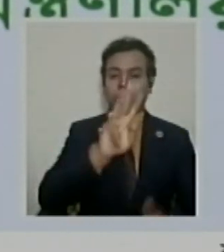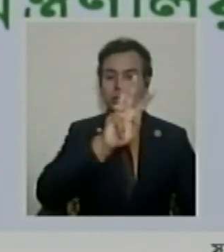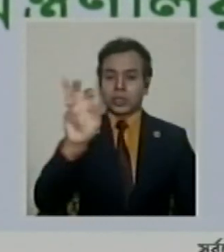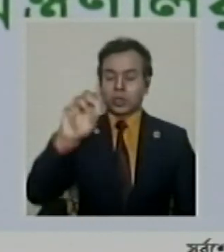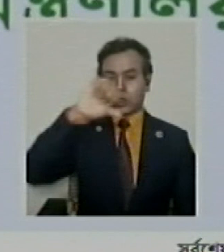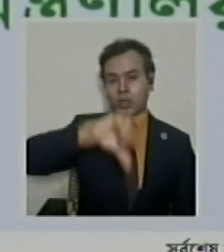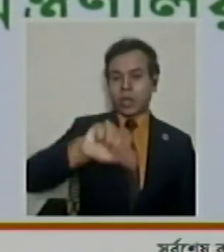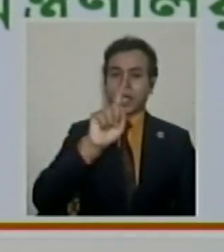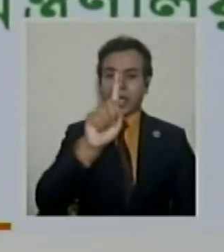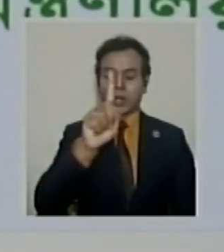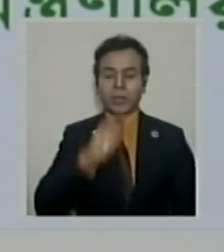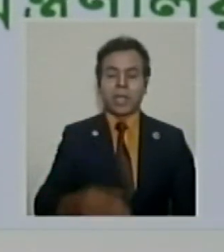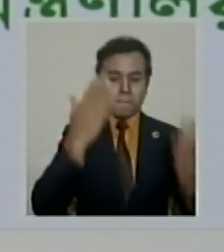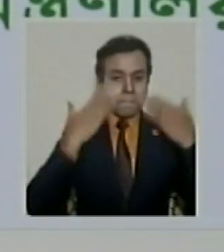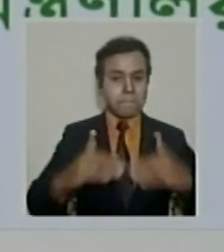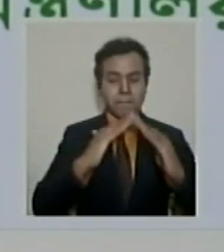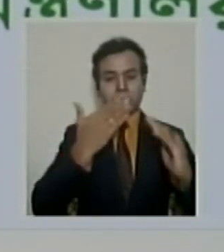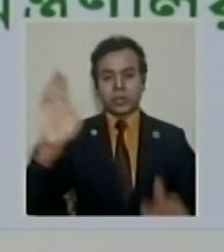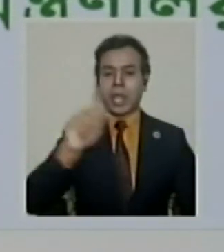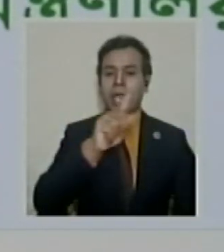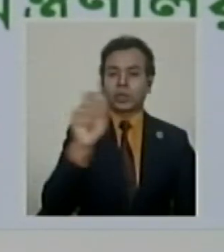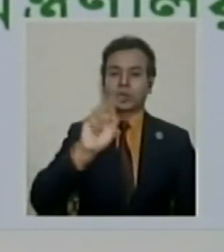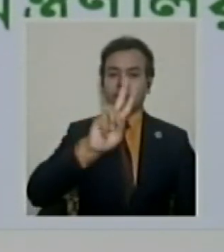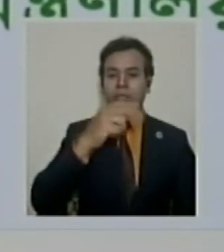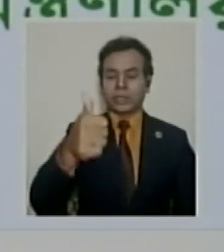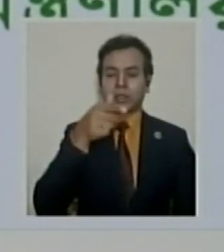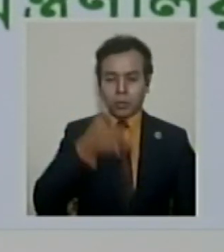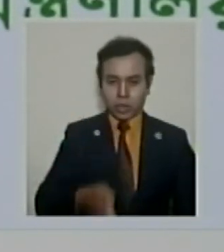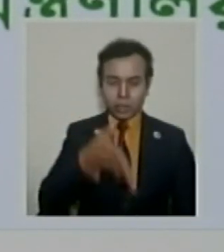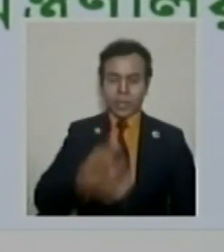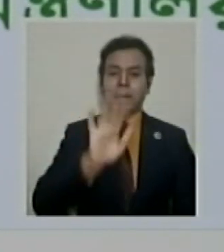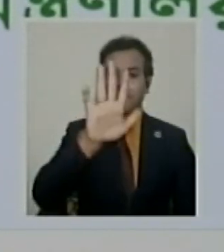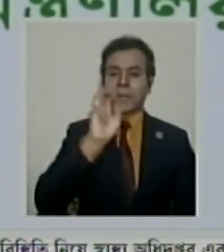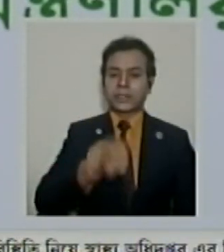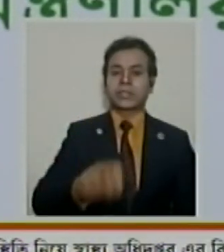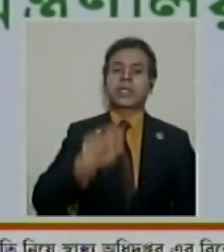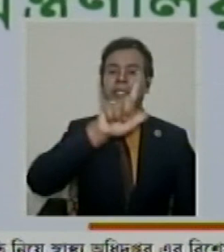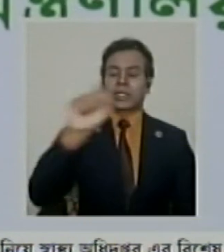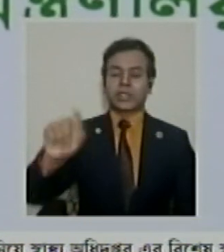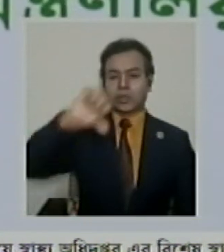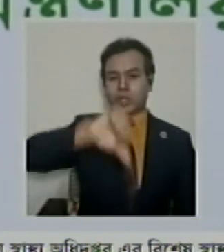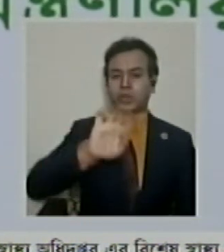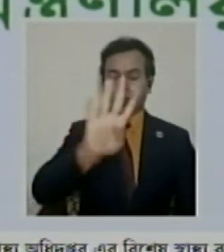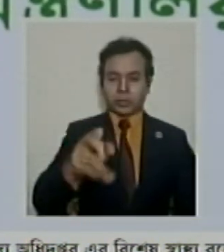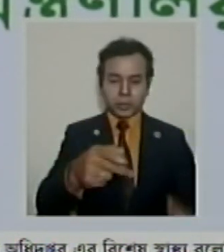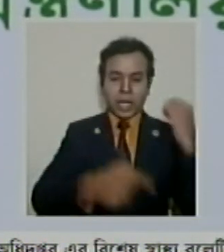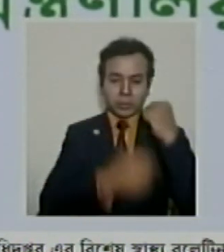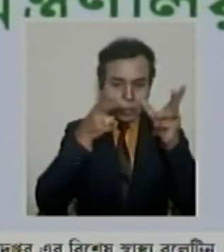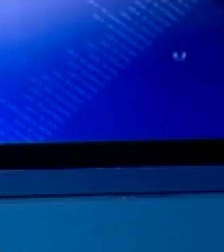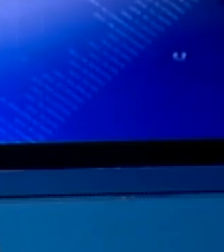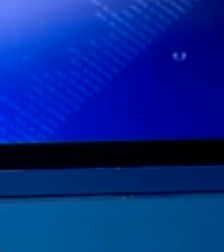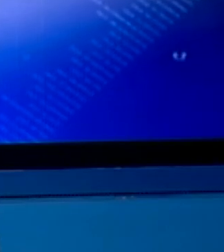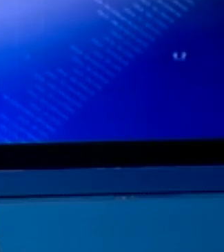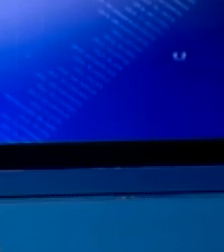গত 24 ঘন্টায় আইসোলেশনে নতুন করে 391 জন এবং ছাড় পেয়েছেন 126 জন বর্তমান।